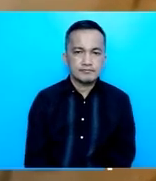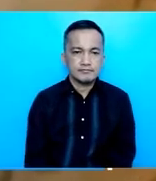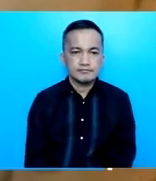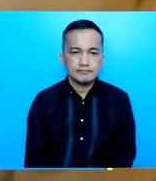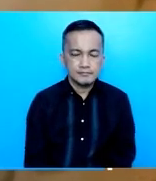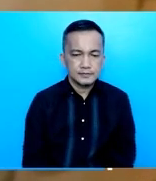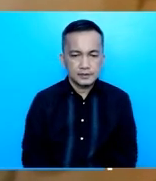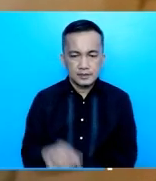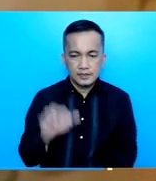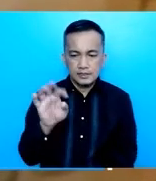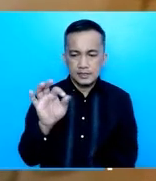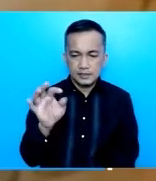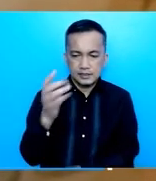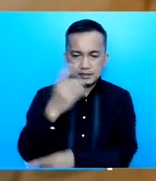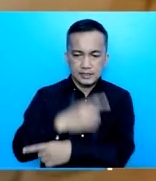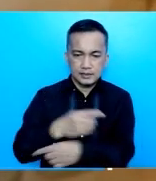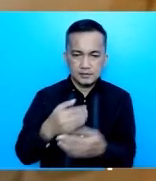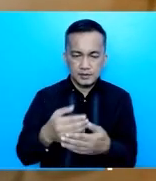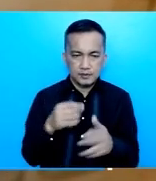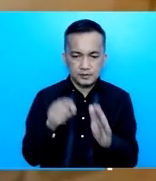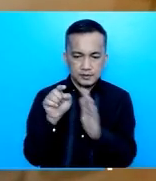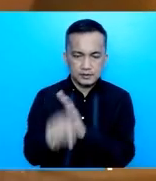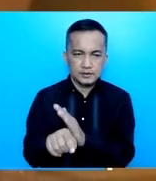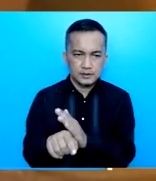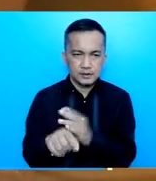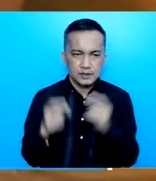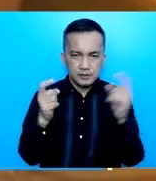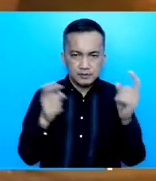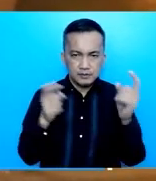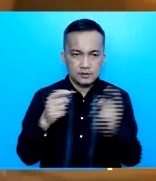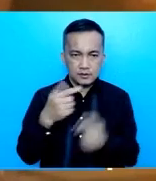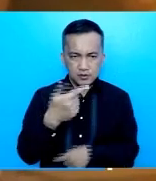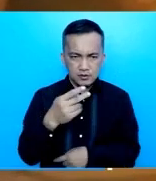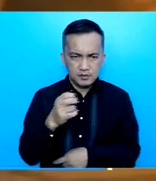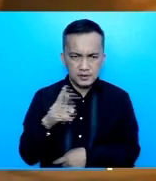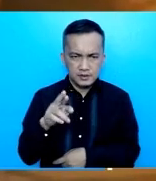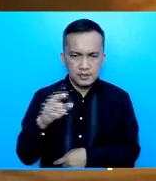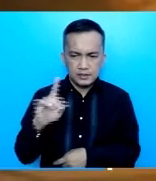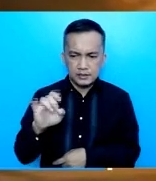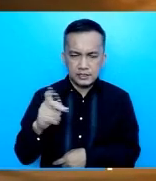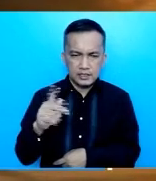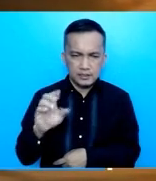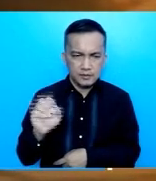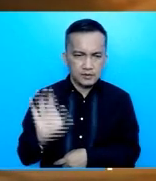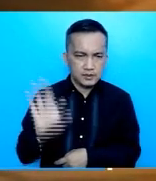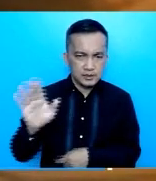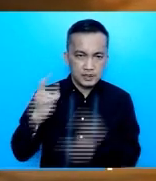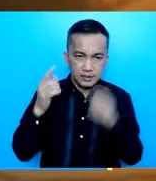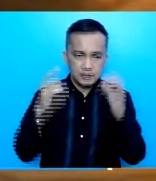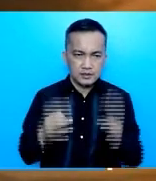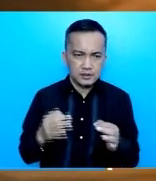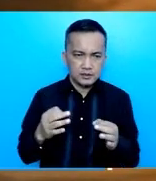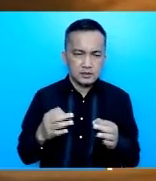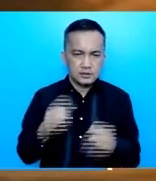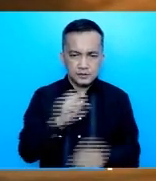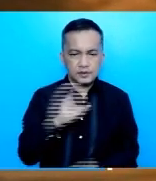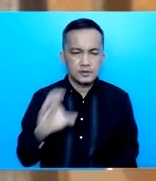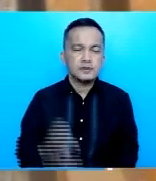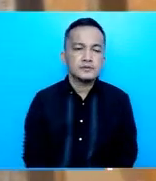19 na araw bago siya pinaslang, ipinagdiwang pa ni Governor Roel De Gamo ang naging desisyon ng Korte